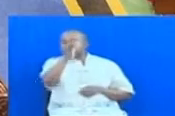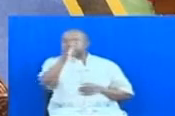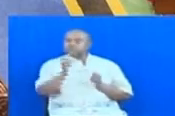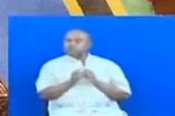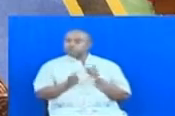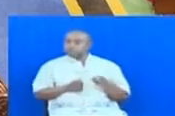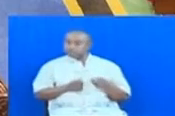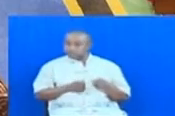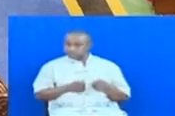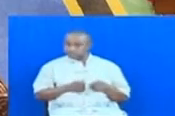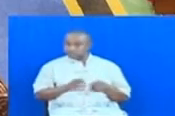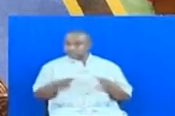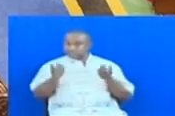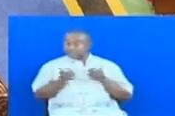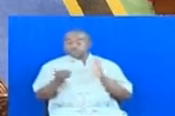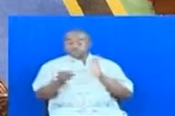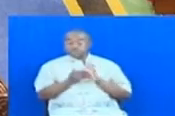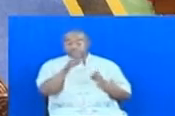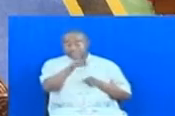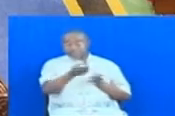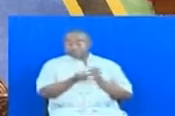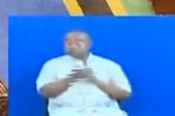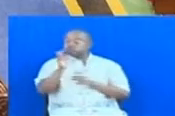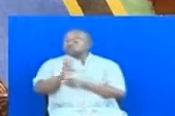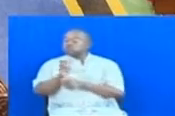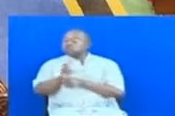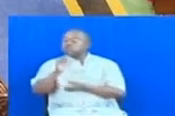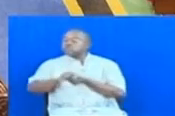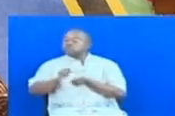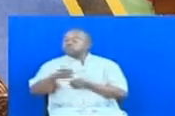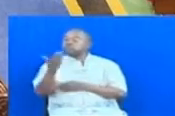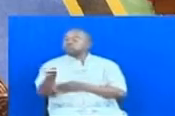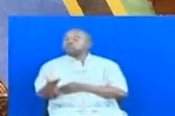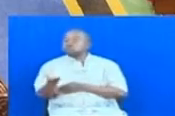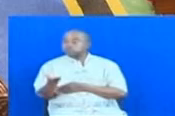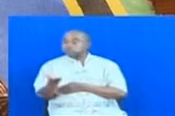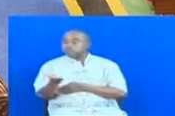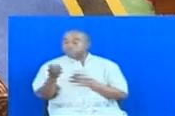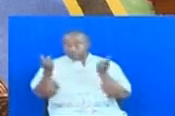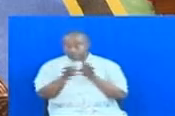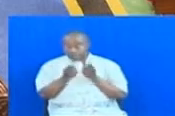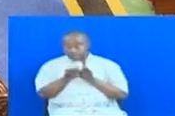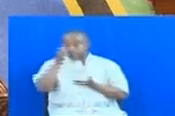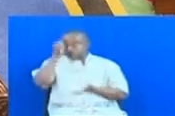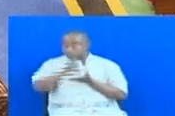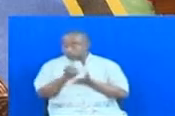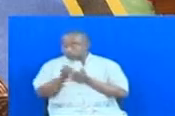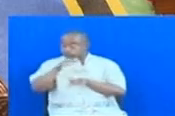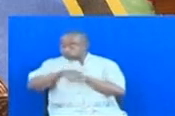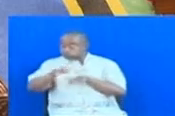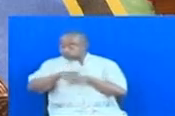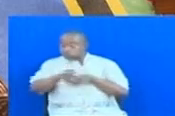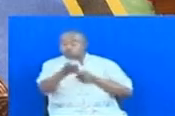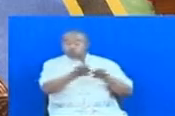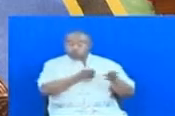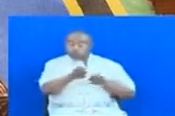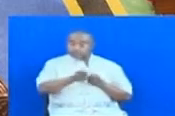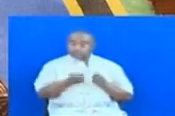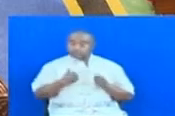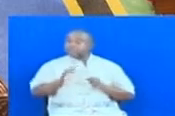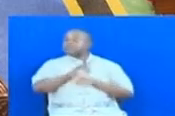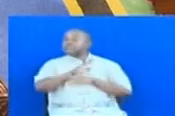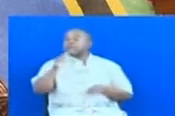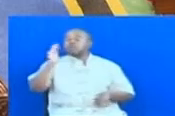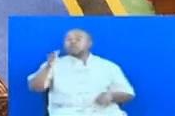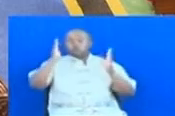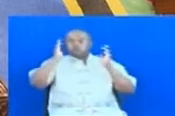Lakini uwepo wa sheria inaoenda kusimamia jambo hili. Na hata hivyo tuamua kuwaelekeza wakurugenzi kwamba na hili nimeombea Mheshimiwa Rais